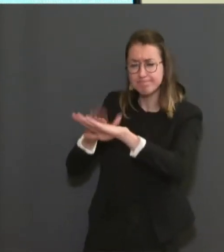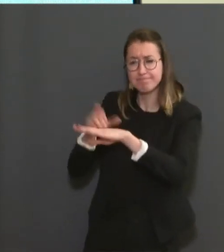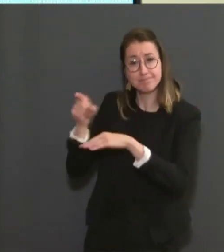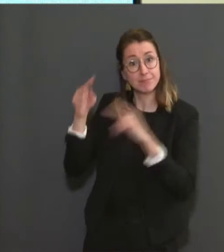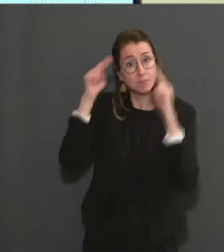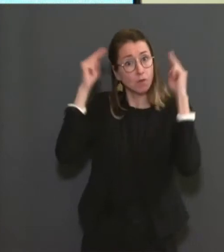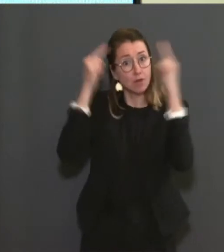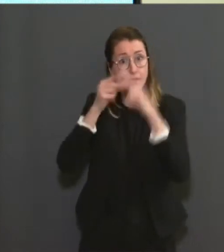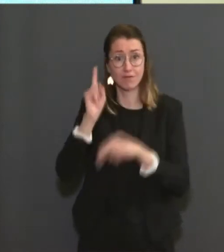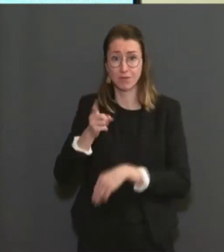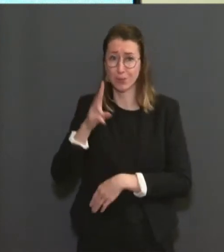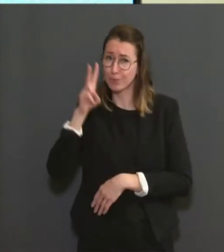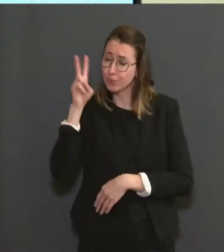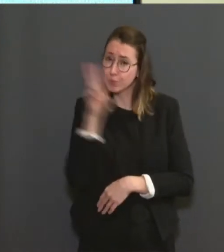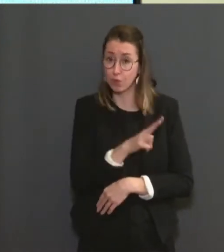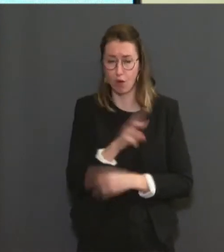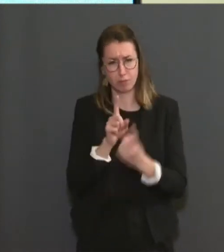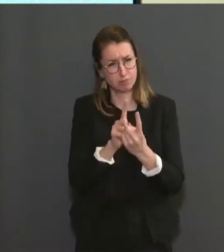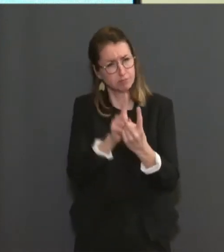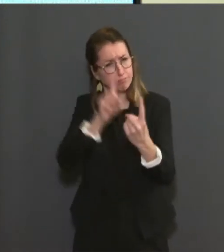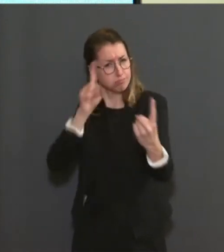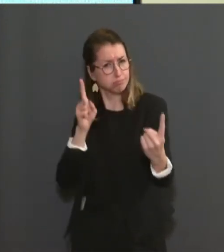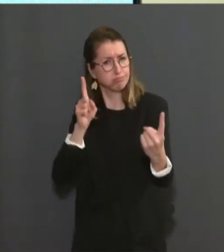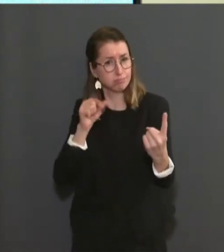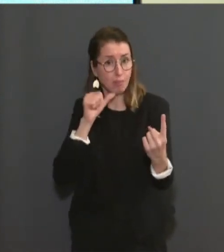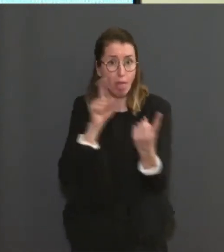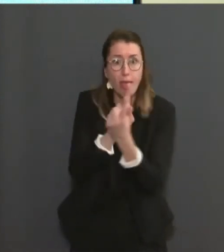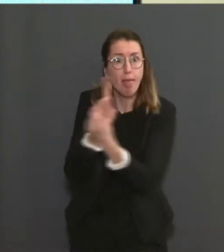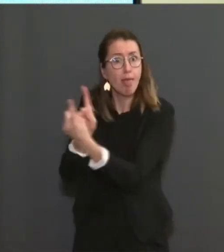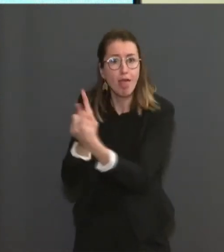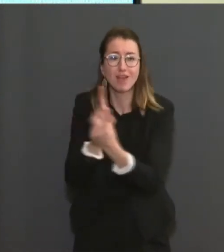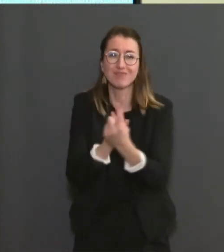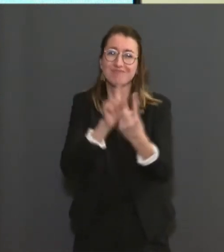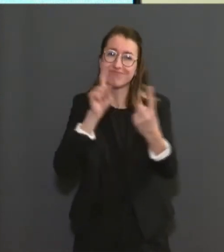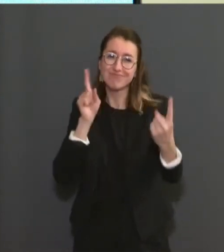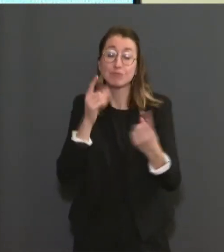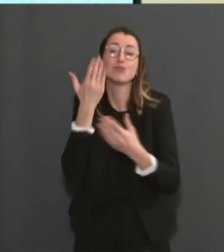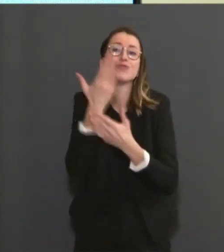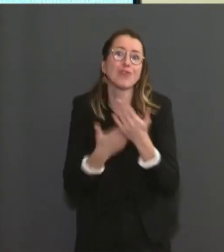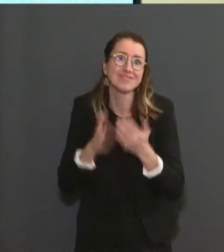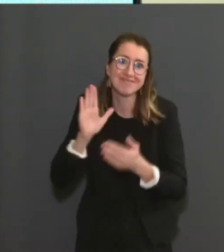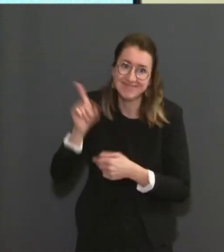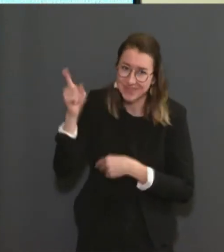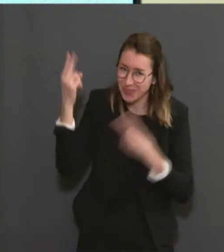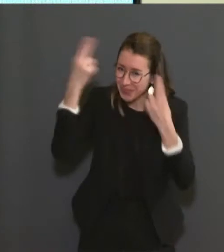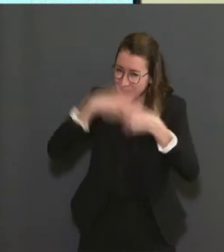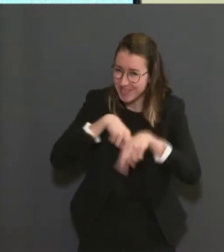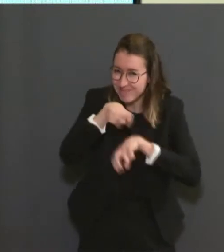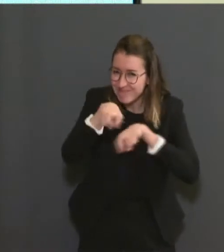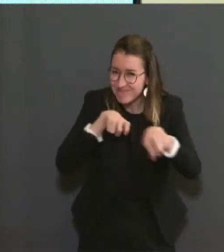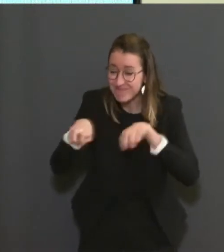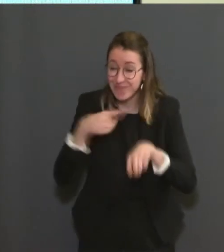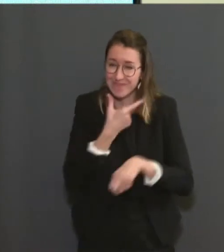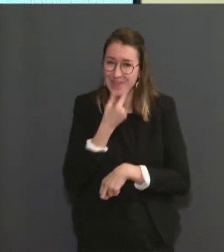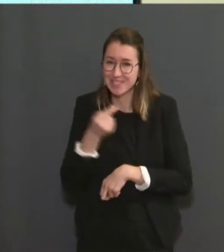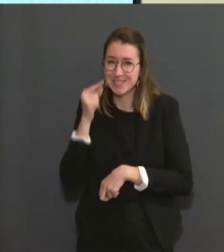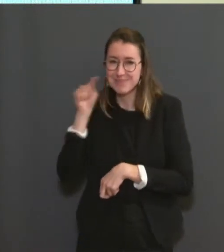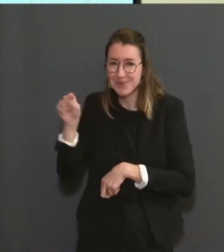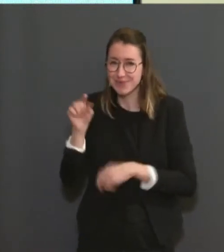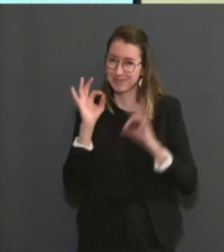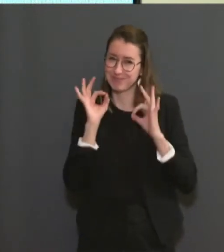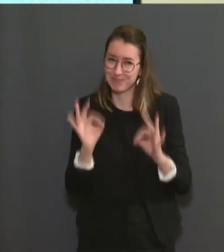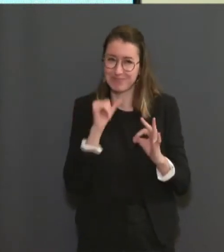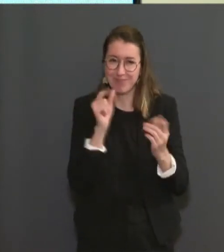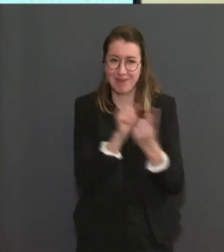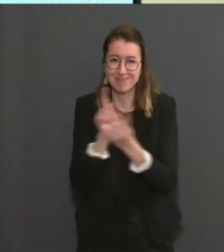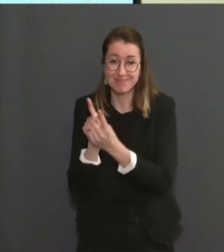difficile. On lui a demandé de porter un masque, ce qui avec sa barbe ne va pas être forcément tout à fait évident. On a peut-être demandé d'enlever ses gants et surtout